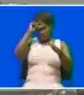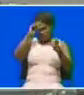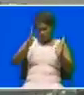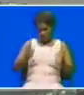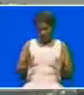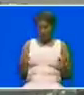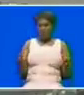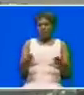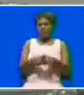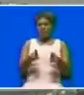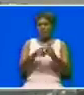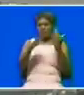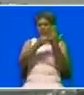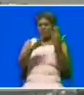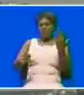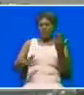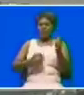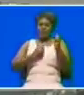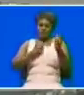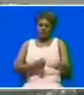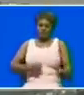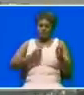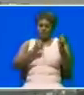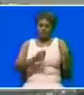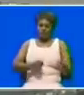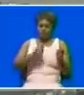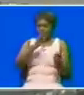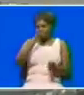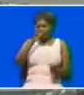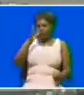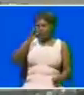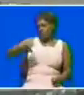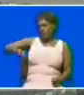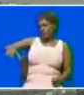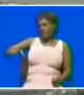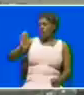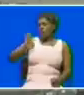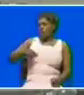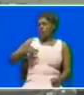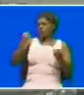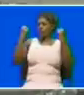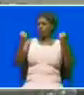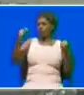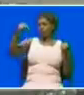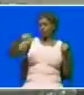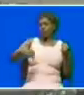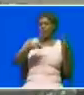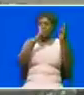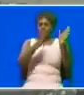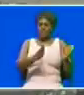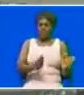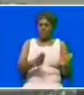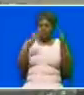Lakini mbali na tajriba yake ya kuwa mkulima shupavu katika kaunti ya Nyeri, hileo katika makala ya Mwanamke Ngangari, mwanahabari wetu Carol